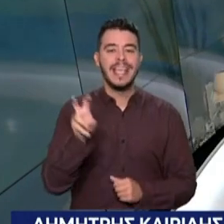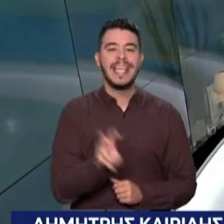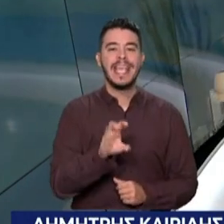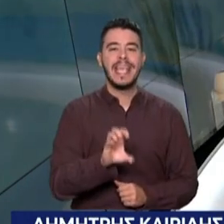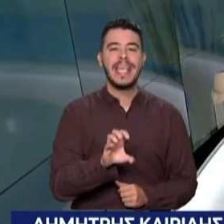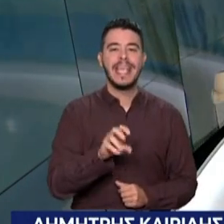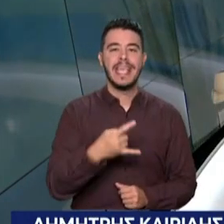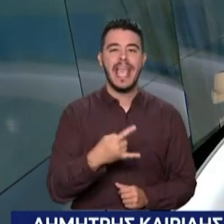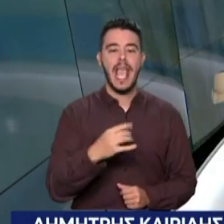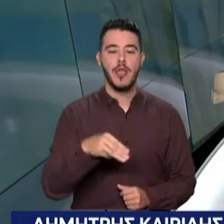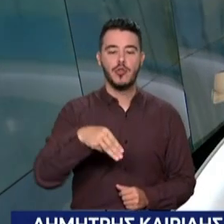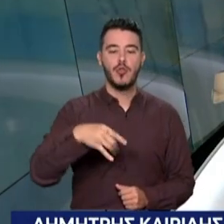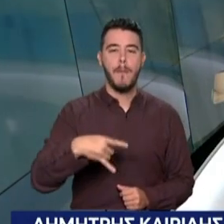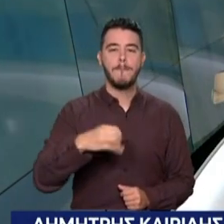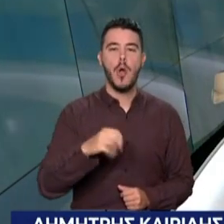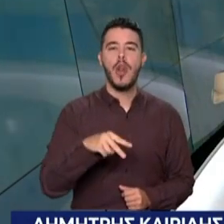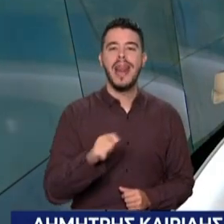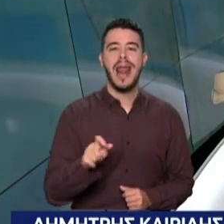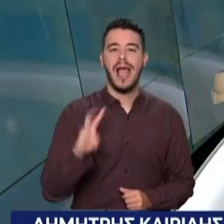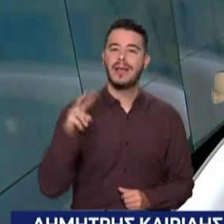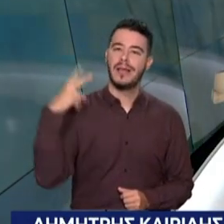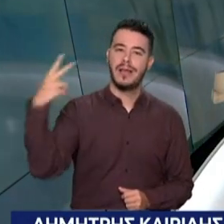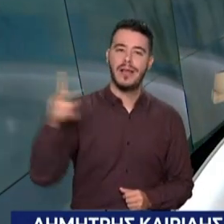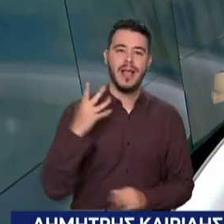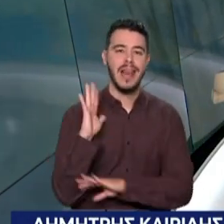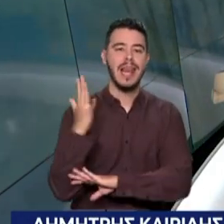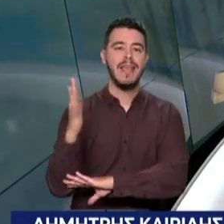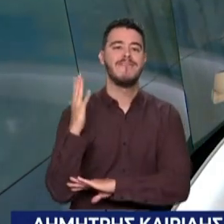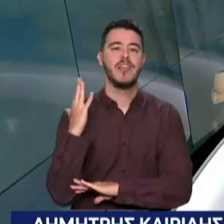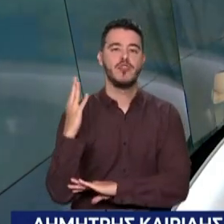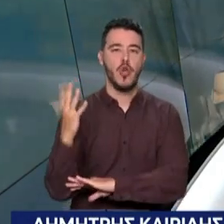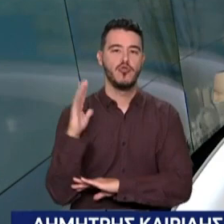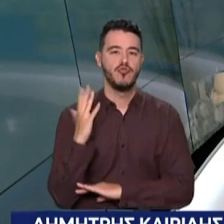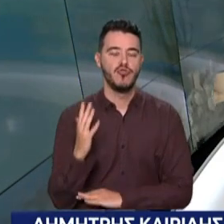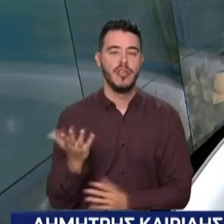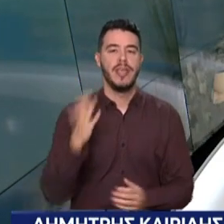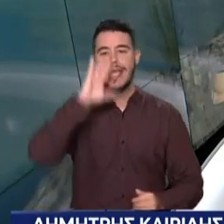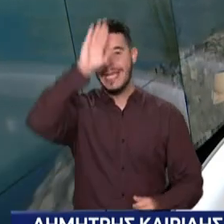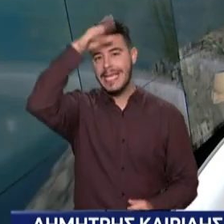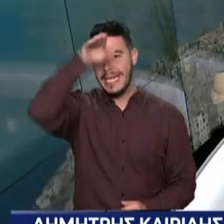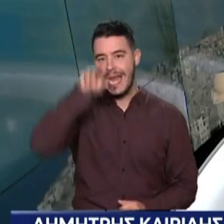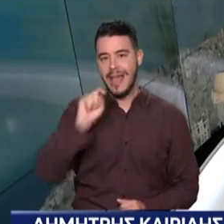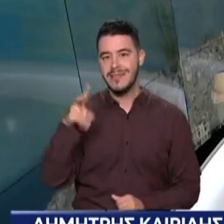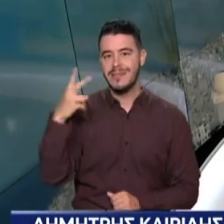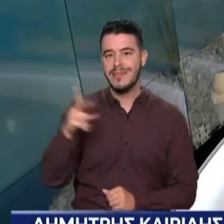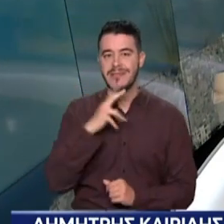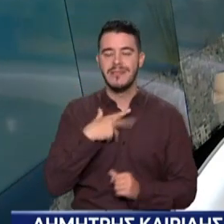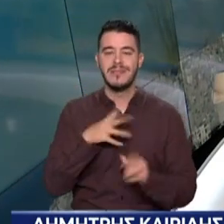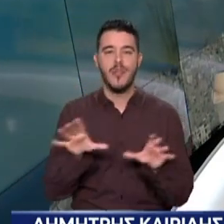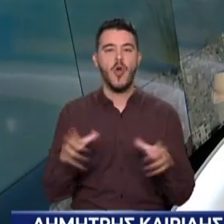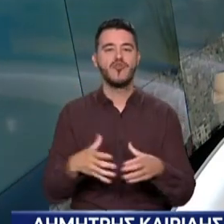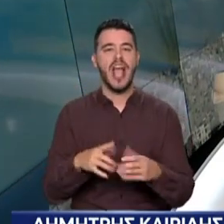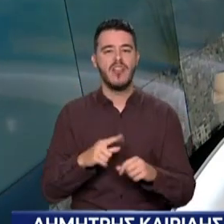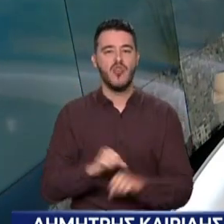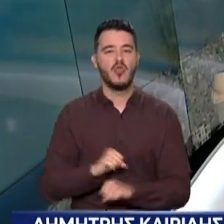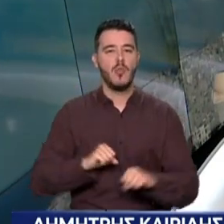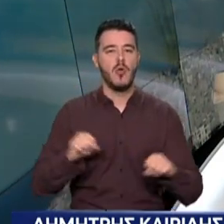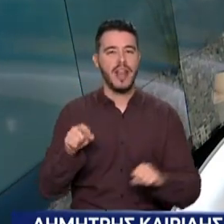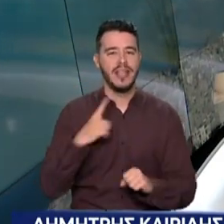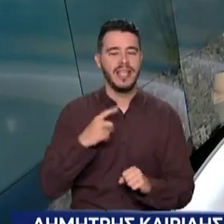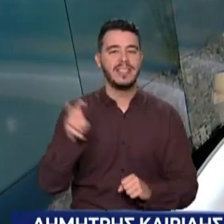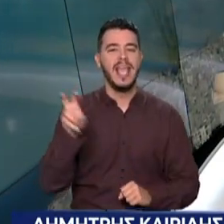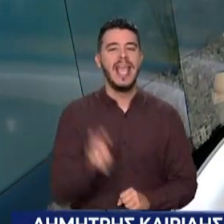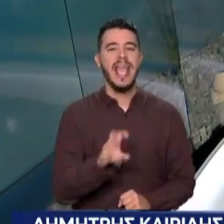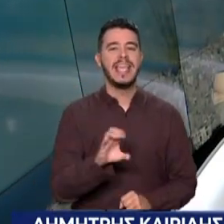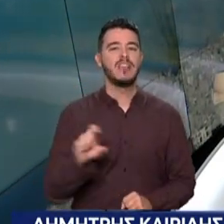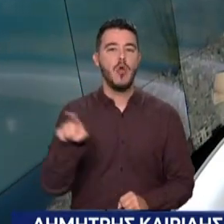Λίβανο, και ευρύτερη ανάφλεξη αν μπει στο παιχνίδι και το Ιράν πιο άμεσα, το οποίο παρακολουθεί τις εξελίξεις. Αλλά ακόμα